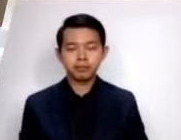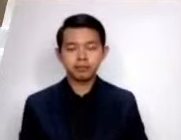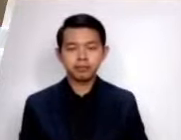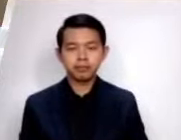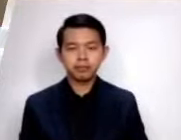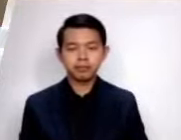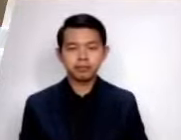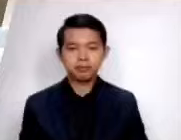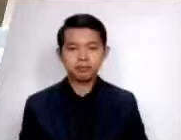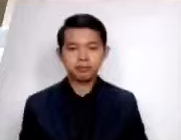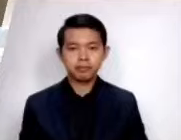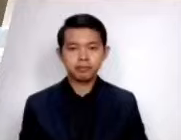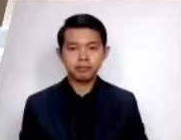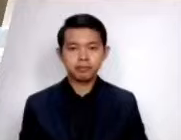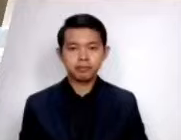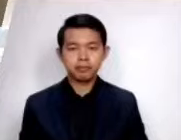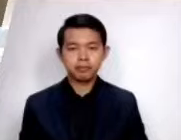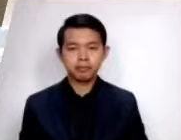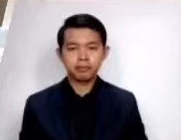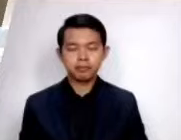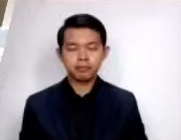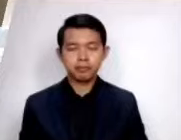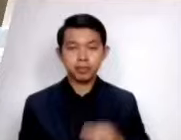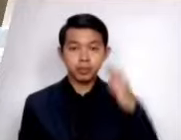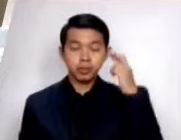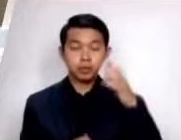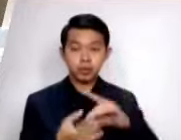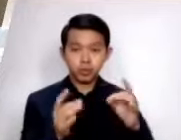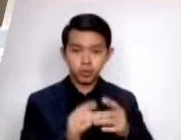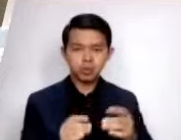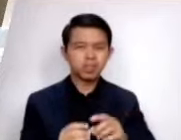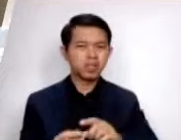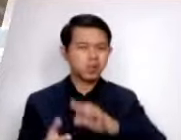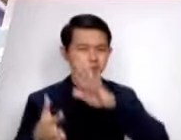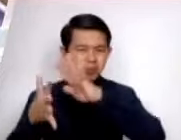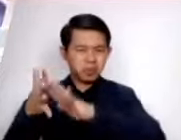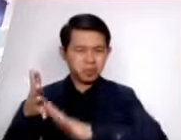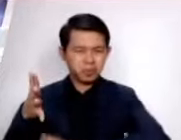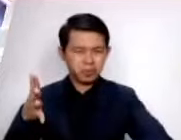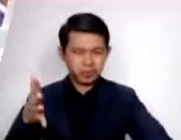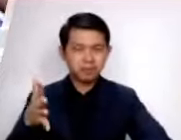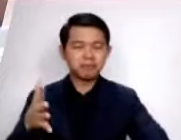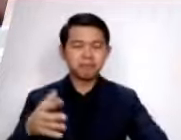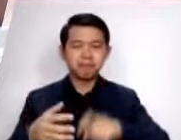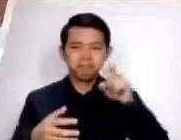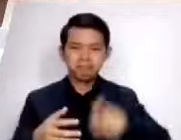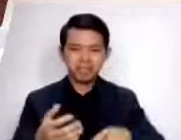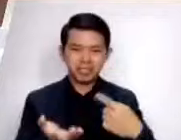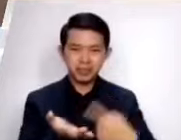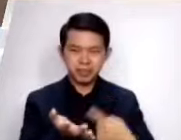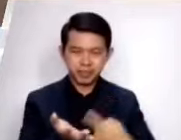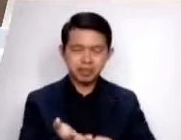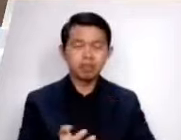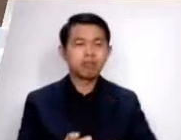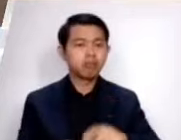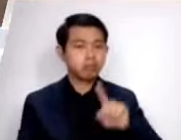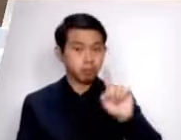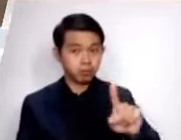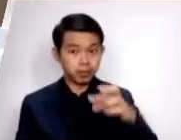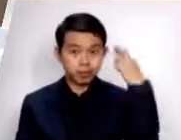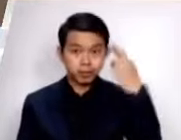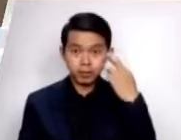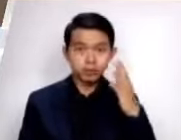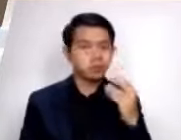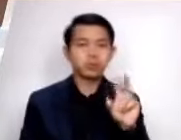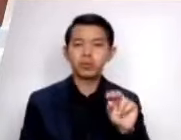mahaba. Mahaba siya na kwento and we will need a sit down. Di siya isang rason lang. Nagkabuhol-buhol na siya